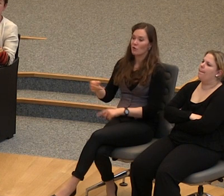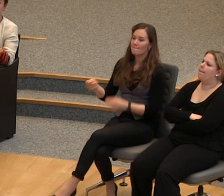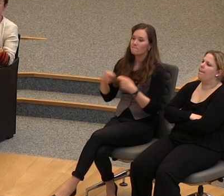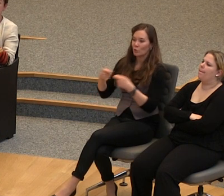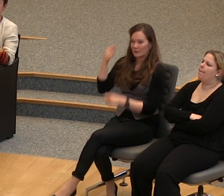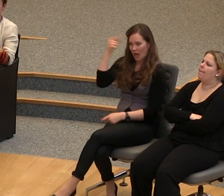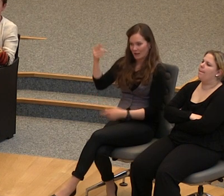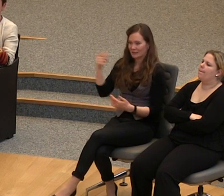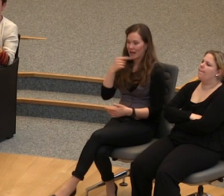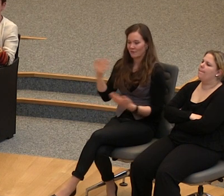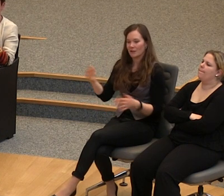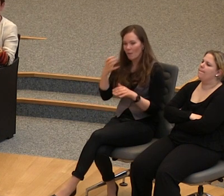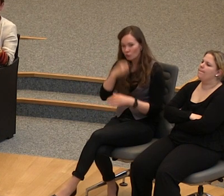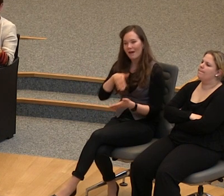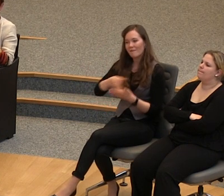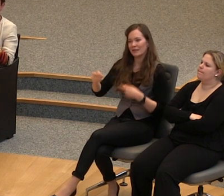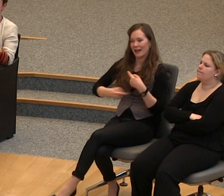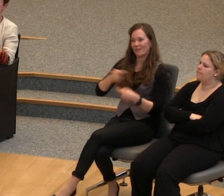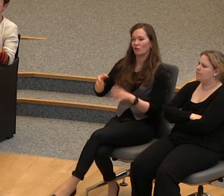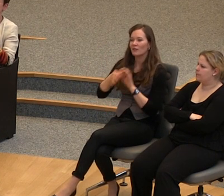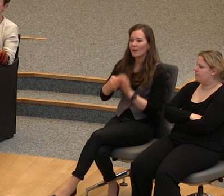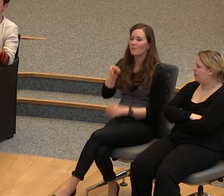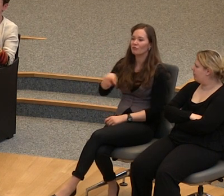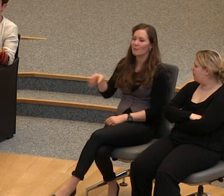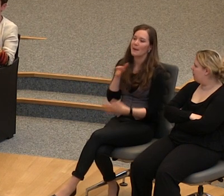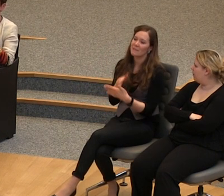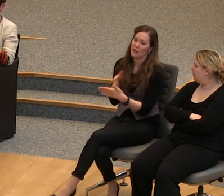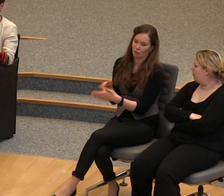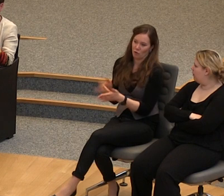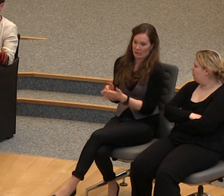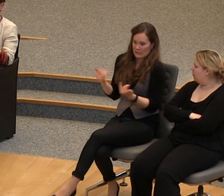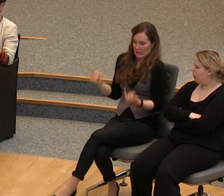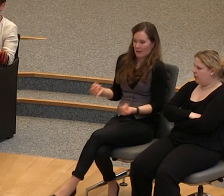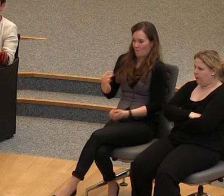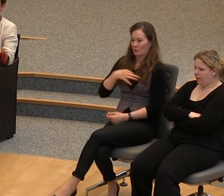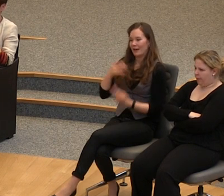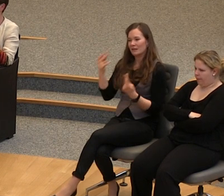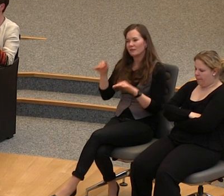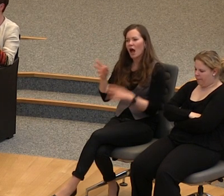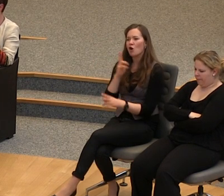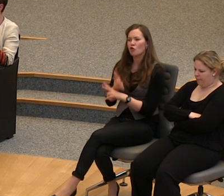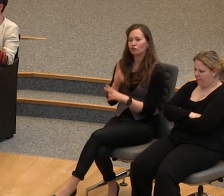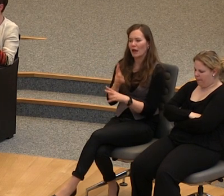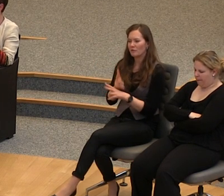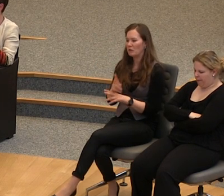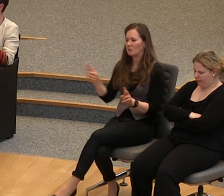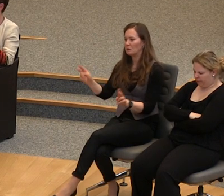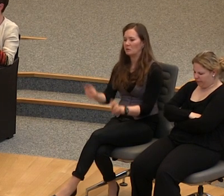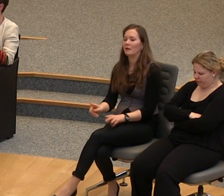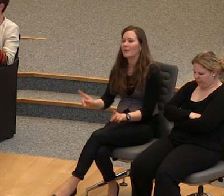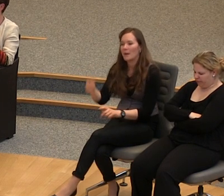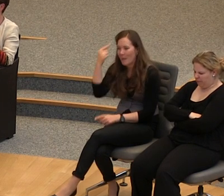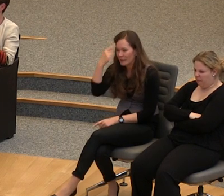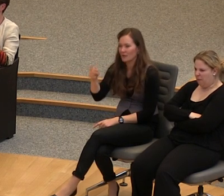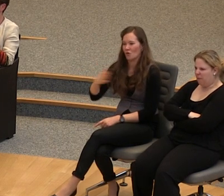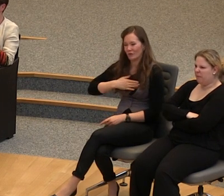explizit gesagt, wir wollen Weiterentwicklung im Sinne der Menschen mit Behinderung. Uns geht es nicht um Standardabbau in irgendwelchen Bereichen. Das ist aus